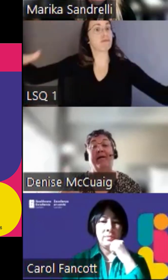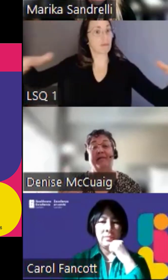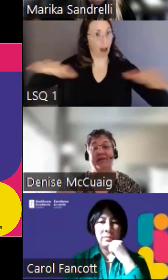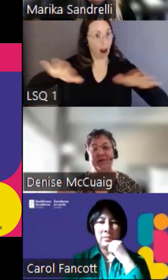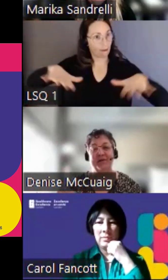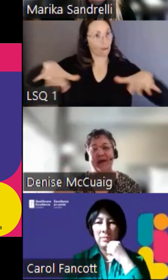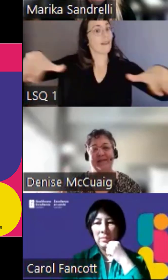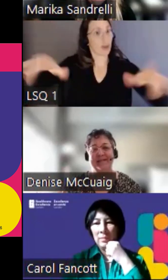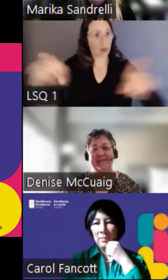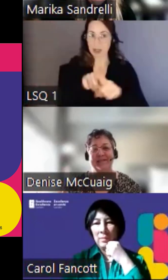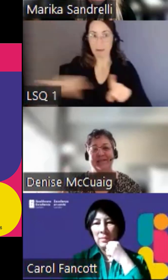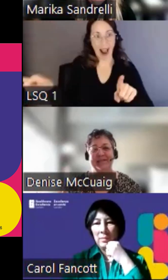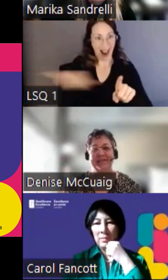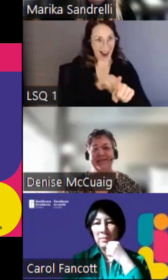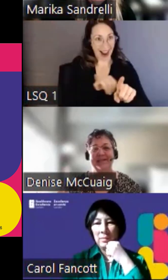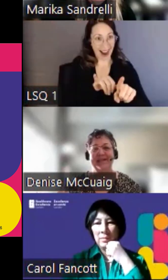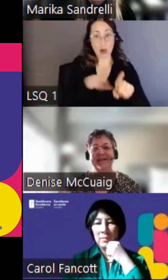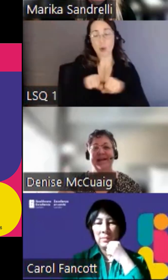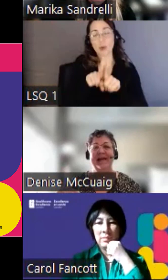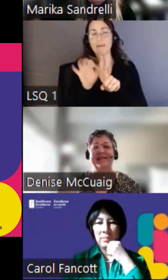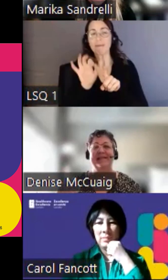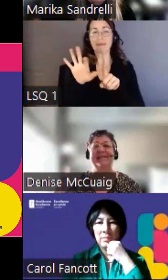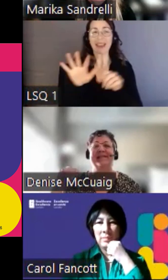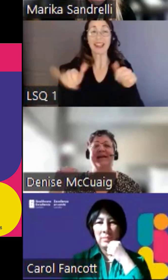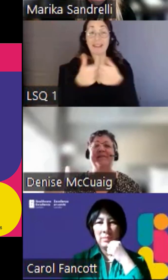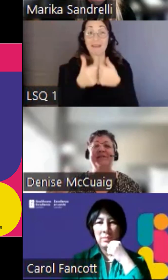vos ancêtres et cette génération